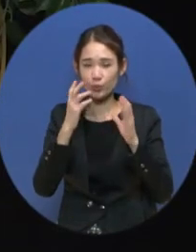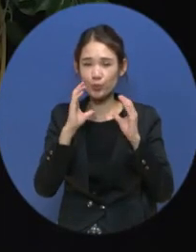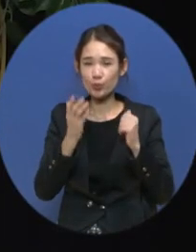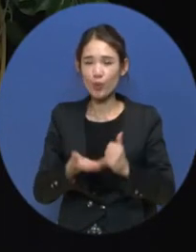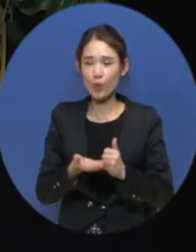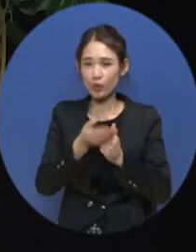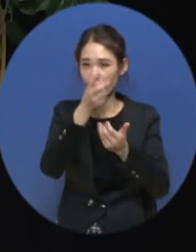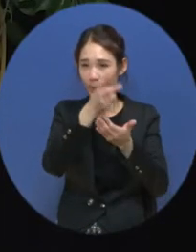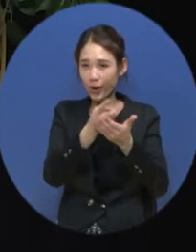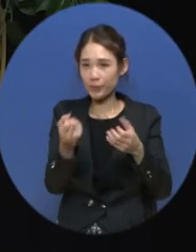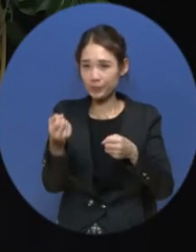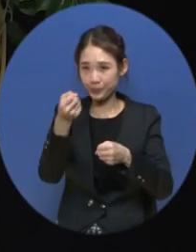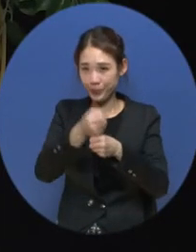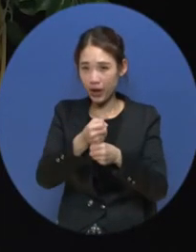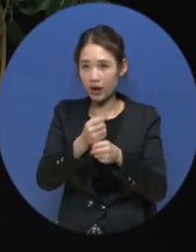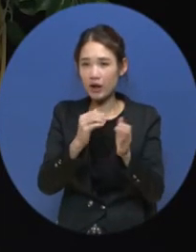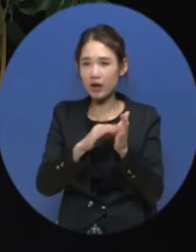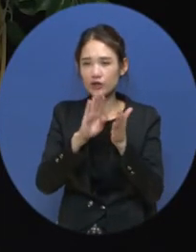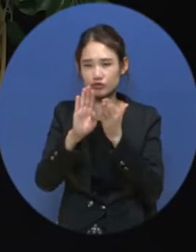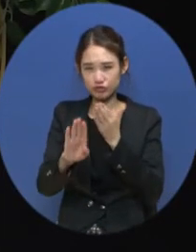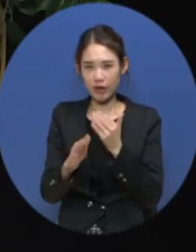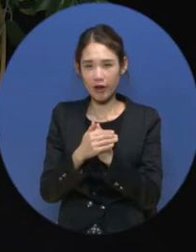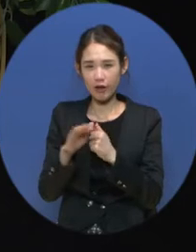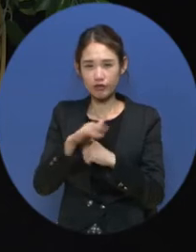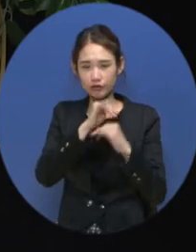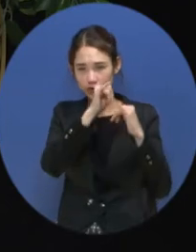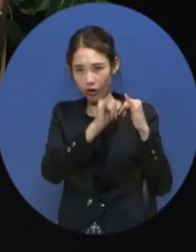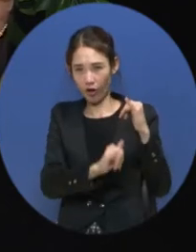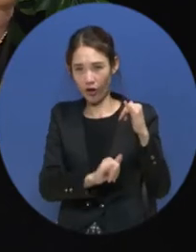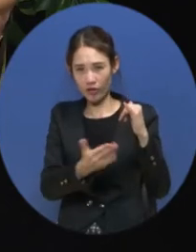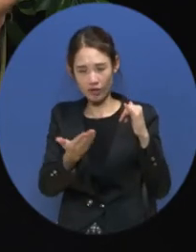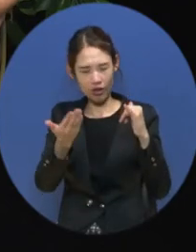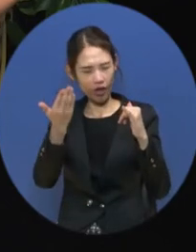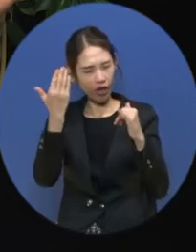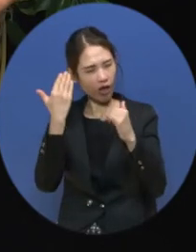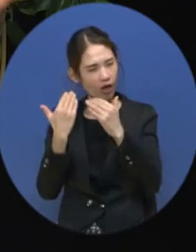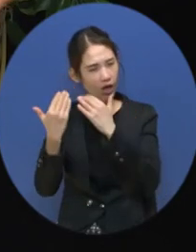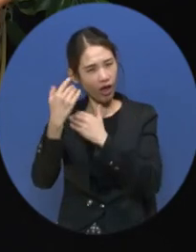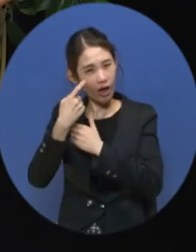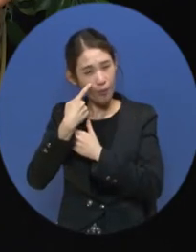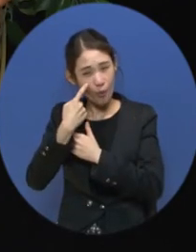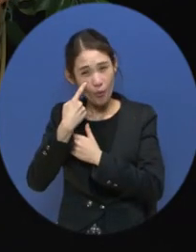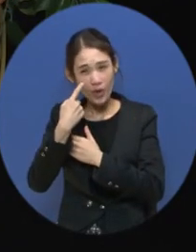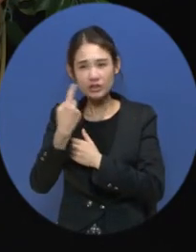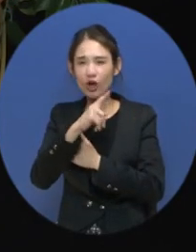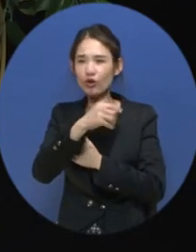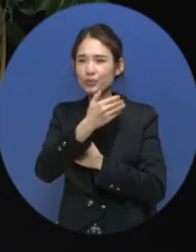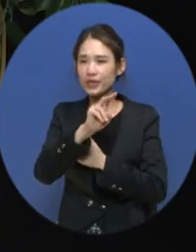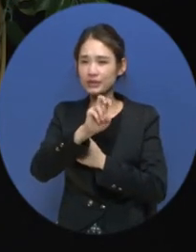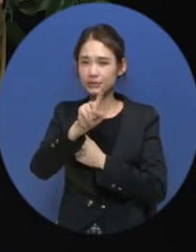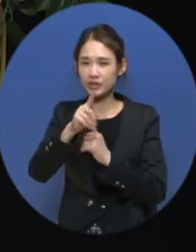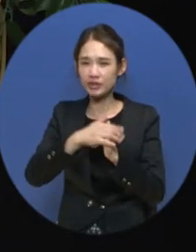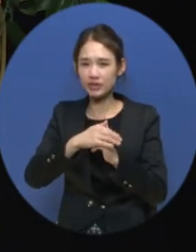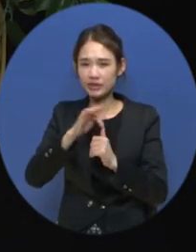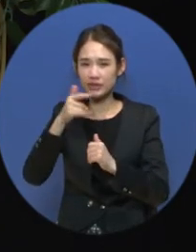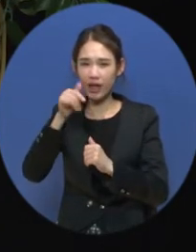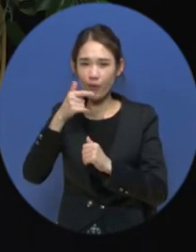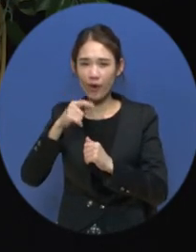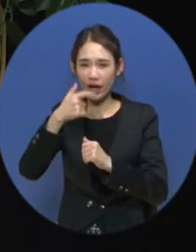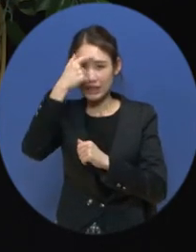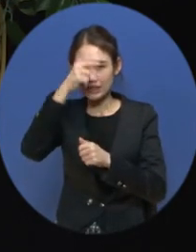보육법이 만들어지면서 이제 우리의 역사는 저 멀리 가면 1921년 태아기독교